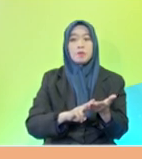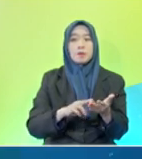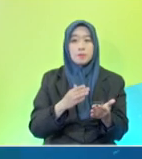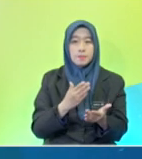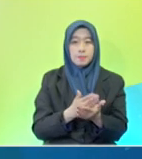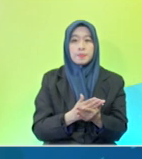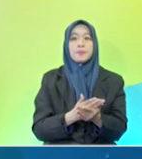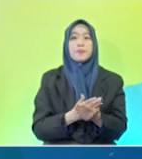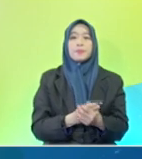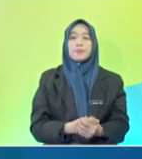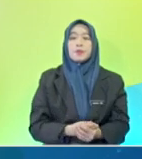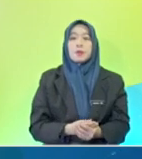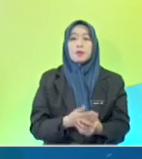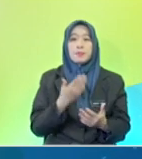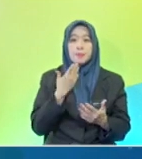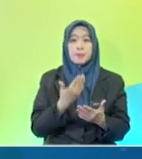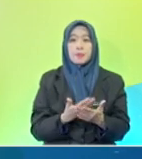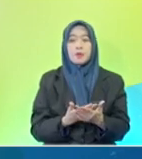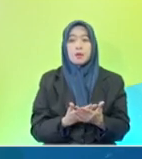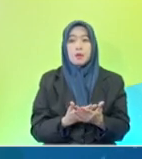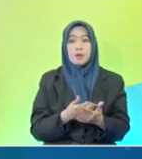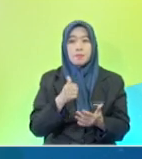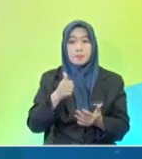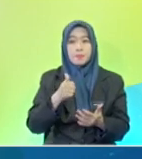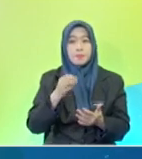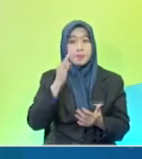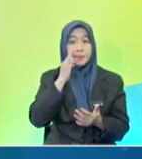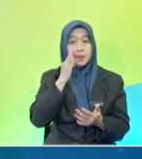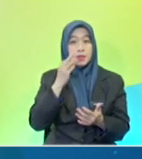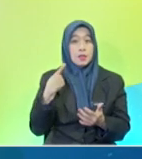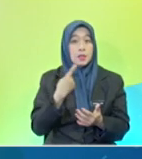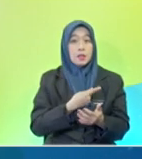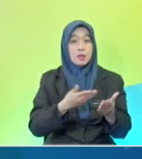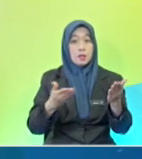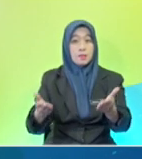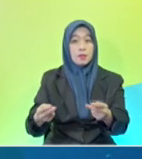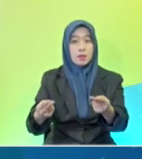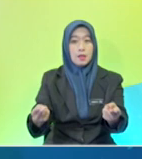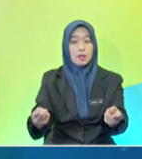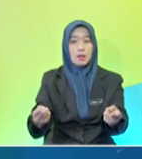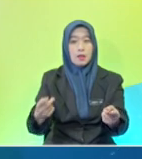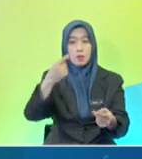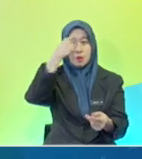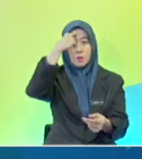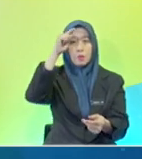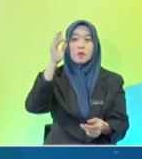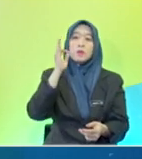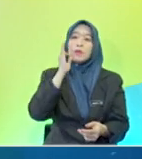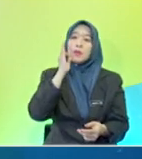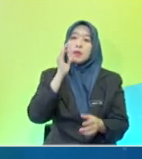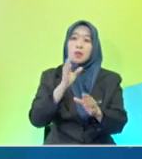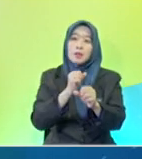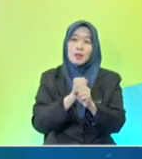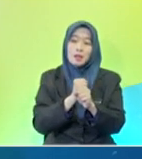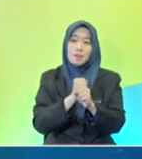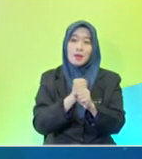Sadaqallahul azim. Terbaik. Bagus Fatin. Kita nak bagi dia token juga ke? Boleh Ustazah, boleh. Fatin layak mendapat 1 token